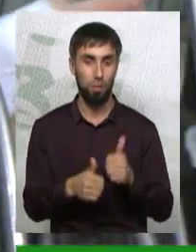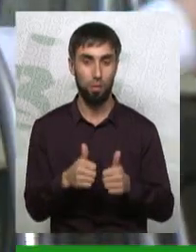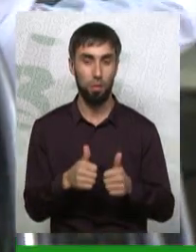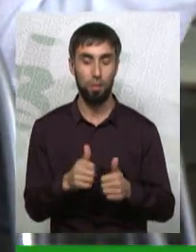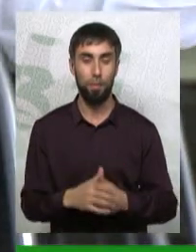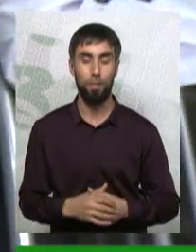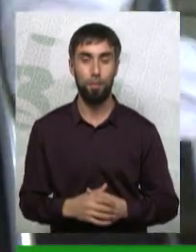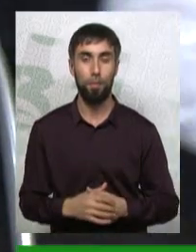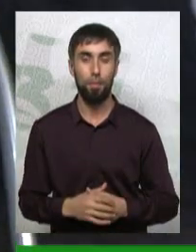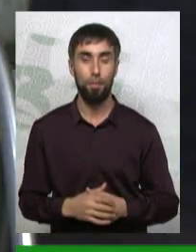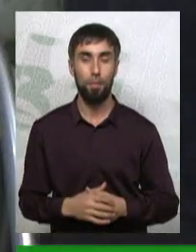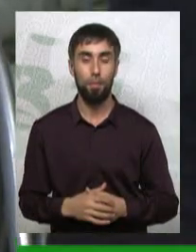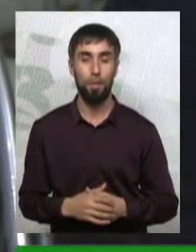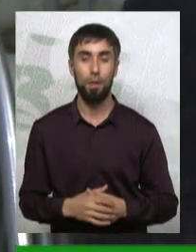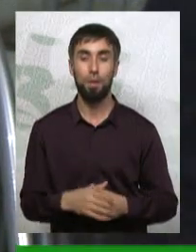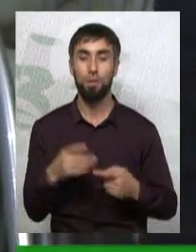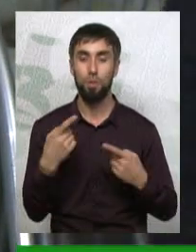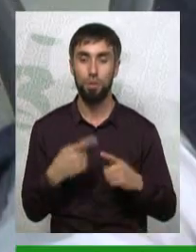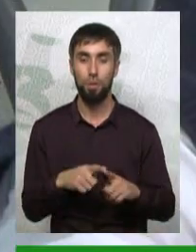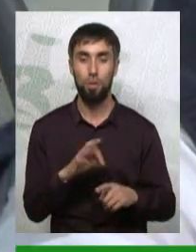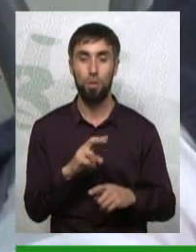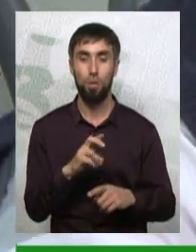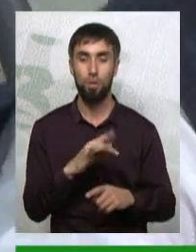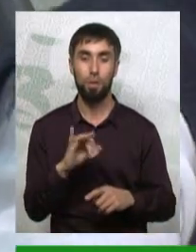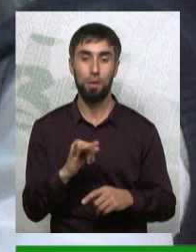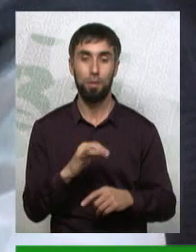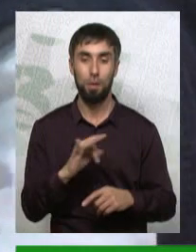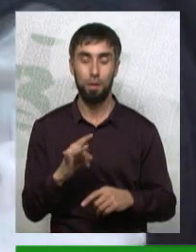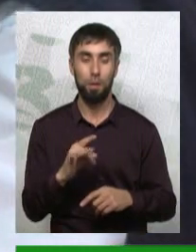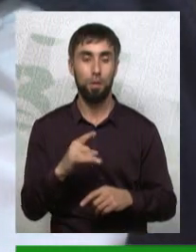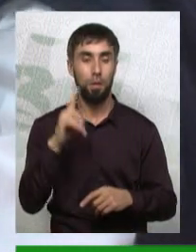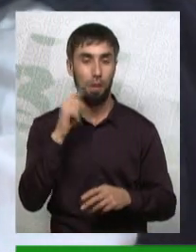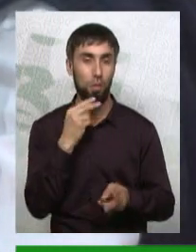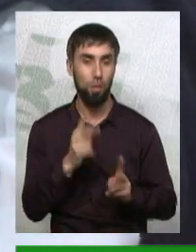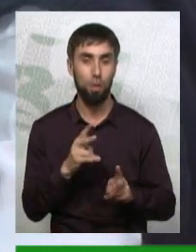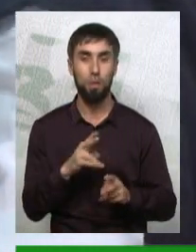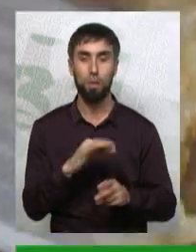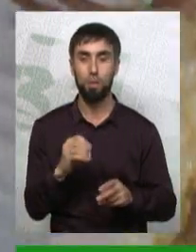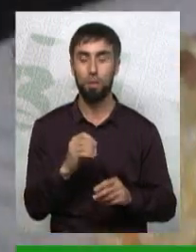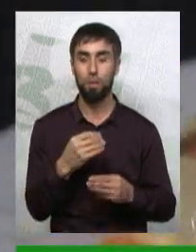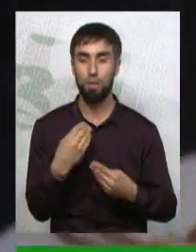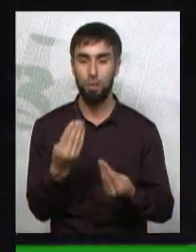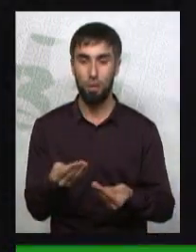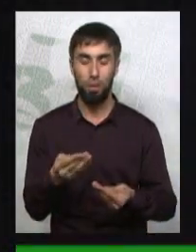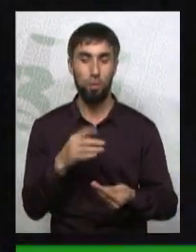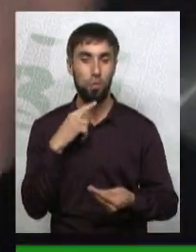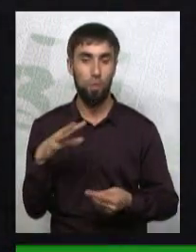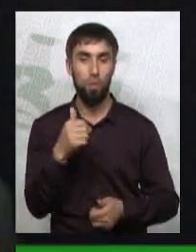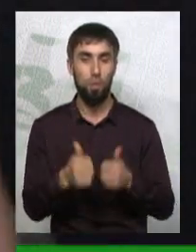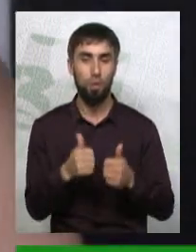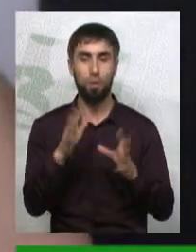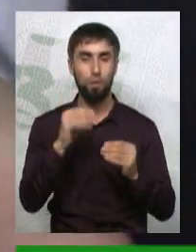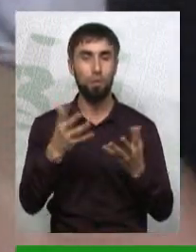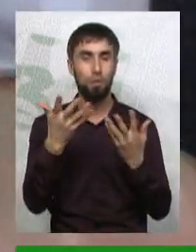в муниципальном отборе». Технологическое оборудование, инвентарь, навыки готовки и даже подача во всероссийском